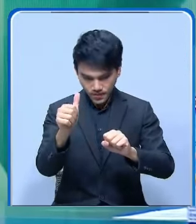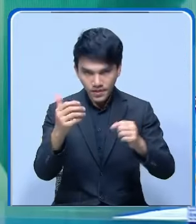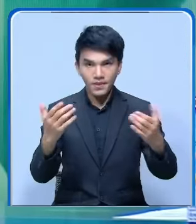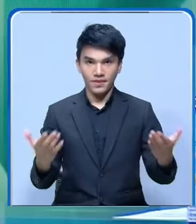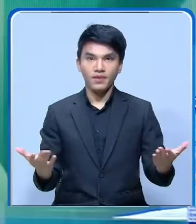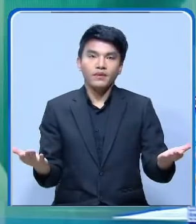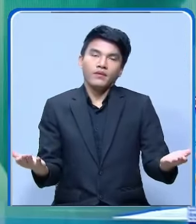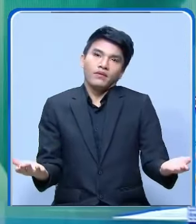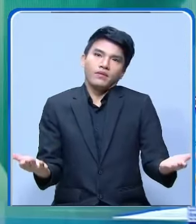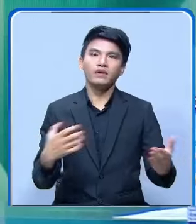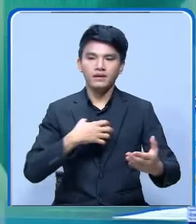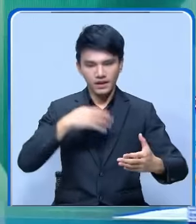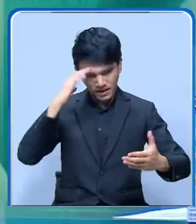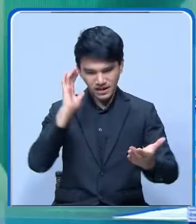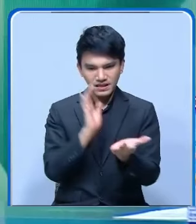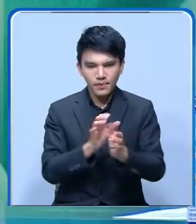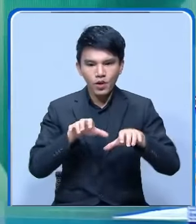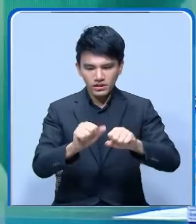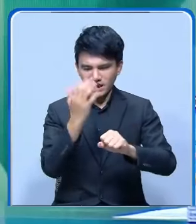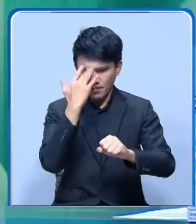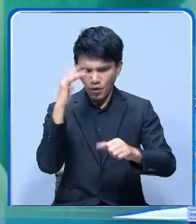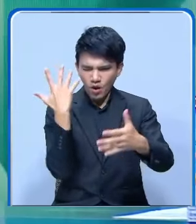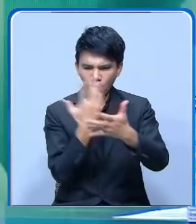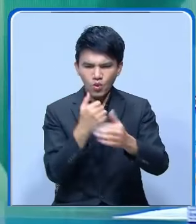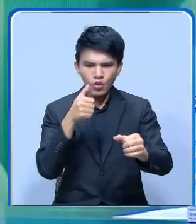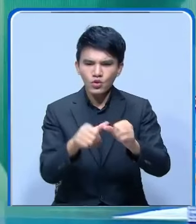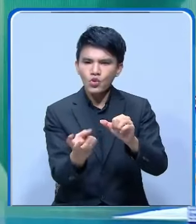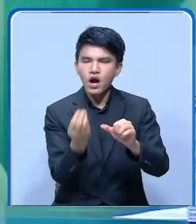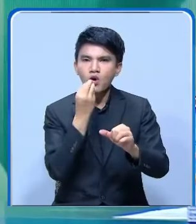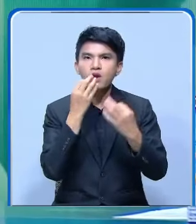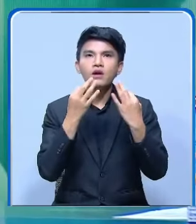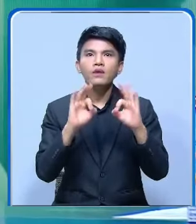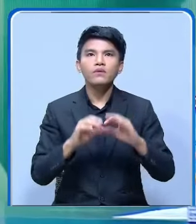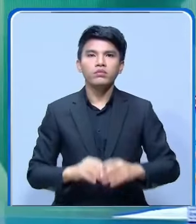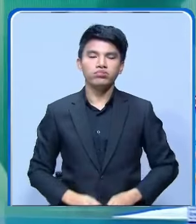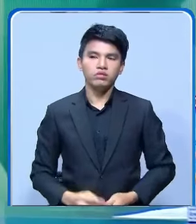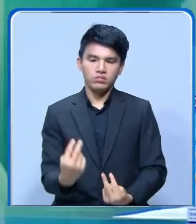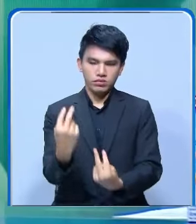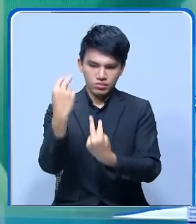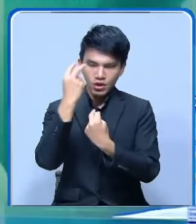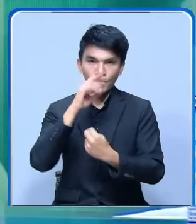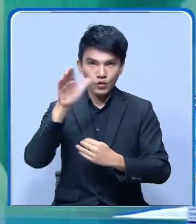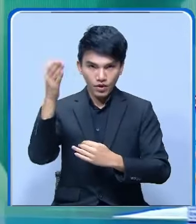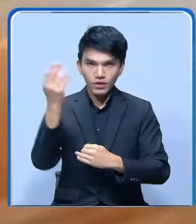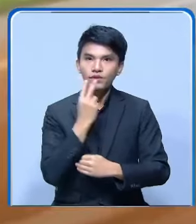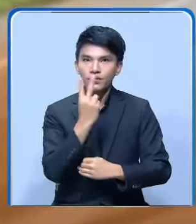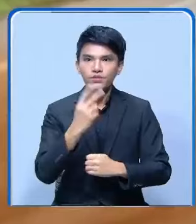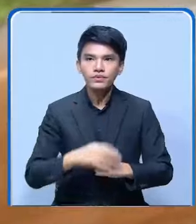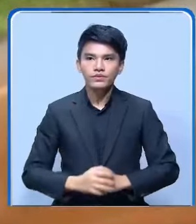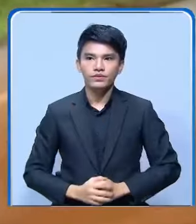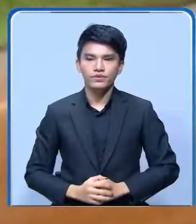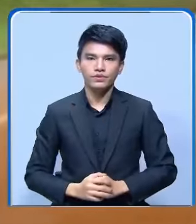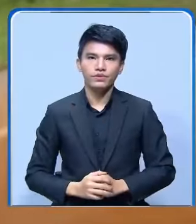บนี้ค่ะว่าอยากให้ตำรวจจับเพราะอย่างน้อยได้เข้าไปอยู่ในคุกได้กินข้าวฟรีค่ะก่อนอื่นเราย้อนไปดูภาพเหตุการณ์ที่เกิดขึ้นกันหน่อยค่ะ ข้